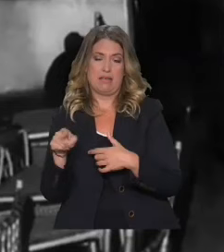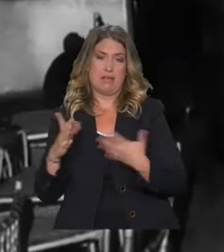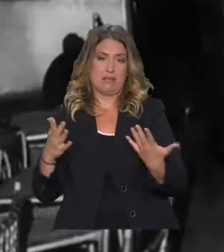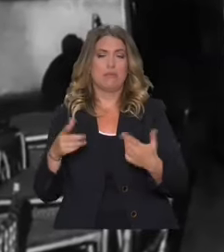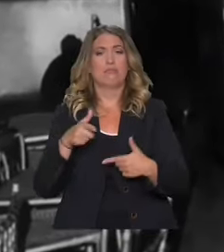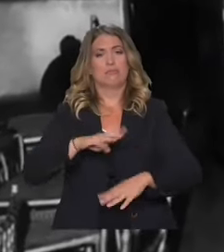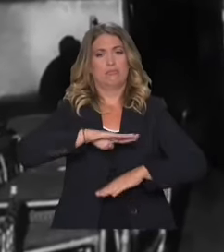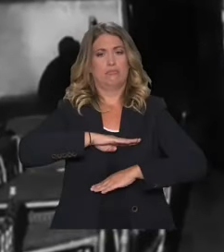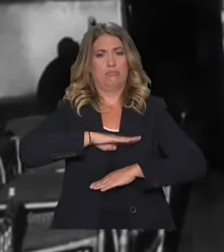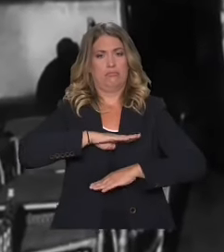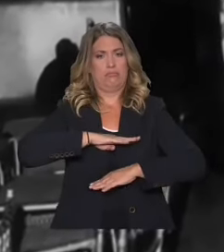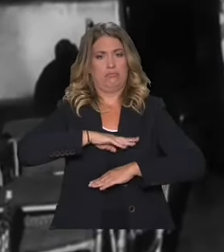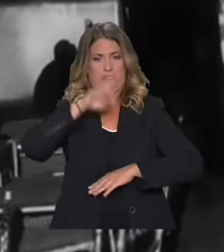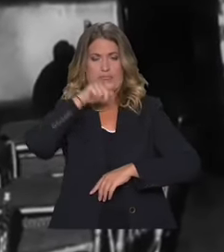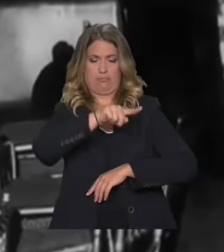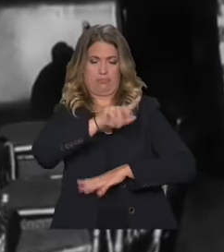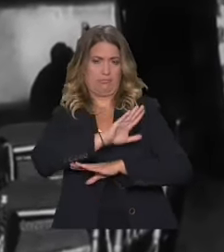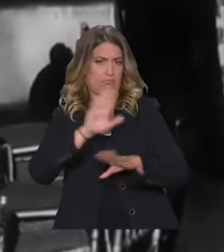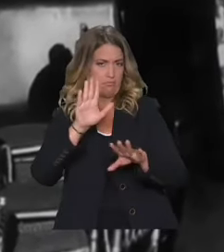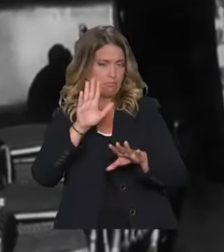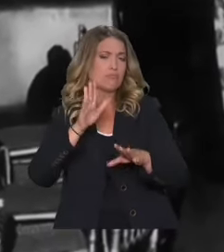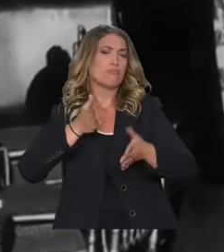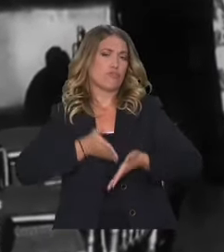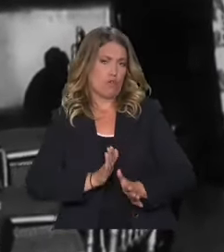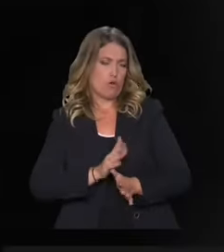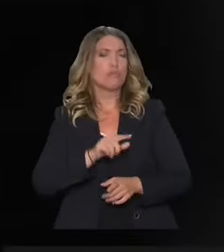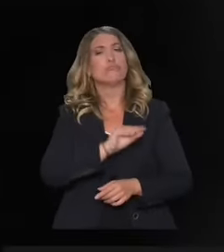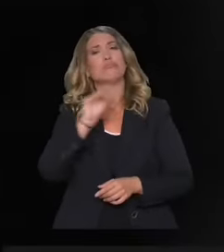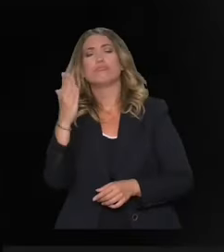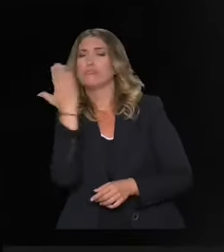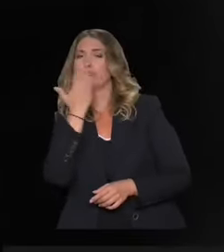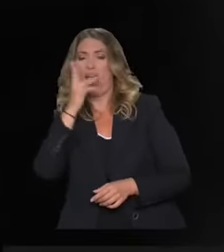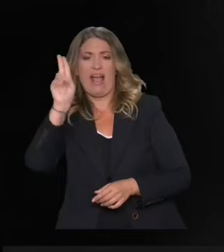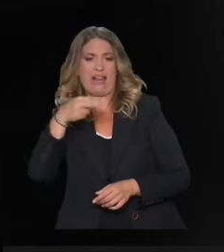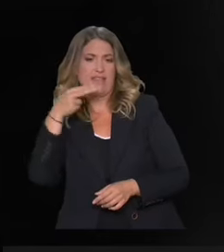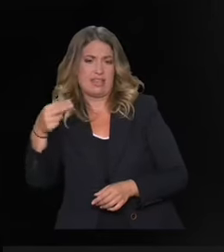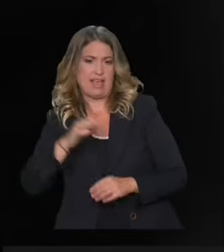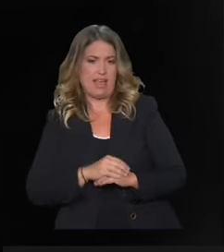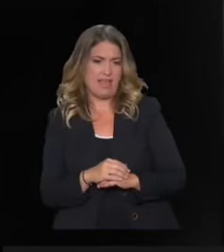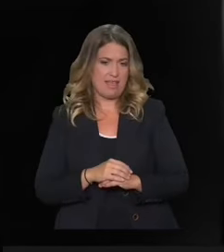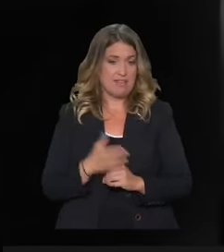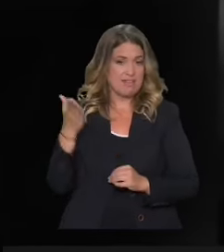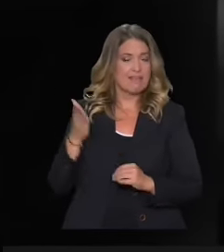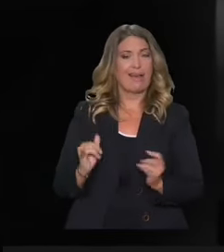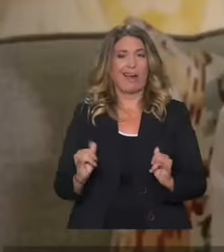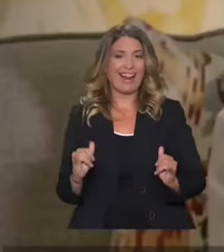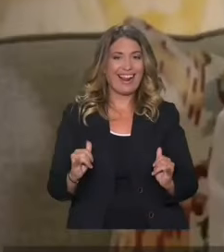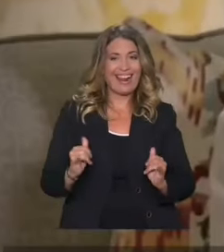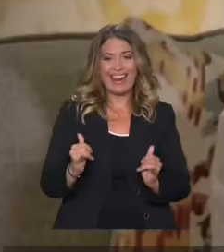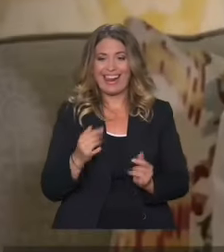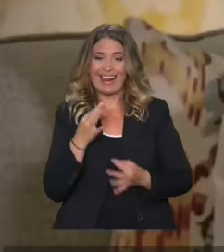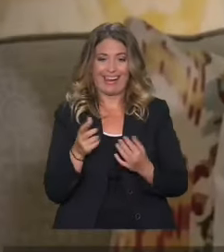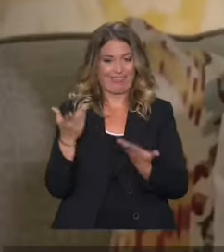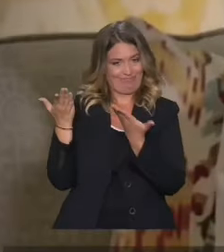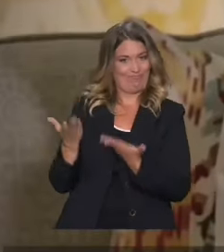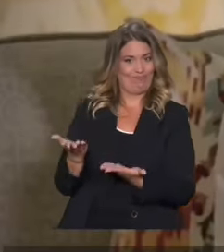Βρετανικού στρατού, φίτησε στο σχολείο Queen's Gate και σπούδασε στην Ελβετία. She was fun. You know, that was the thing about